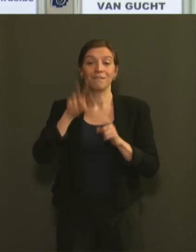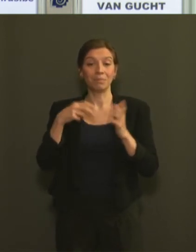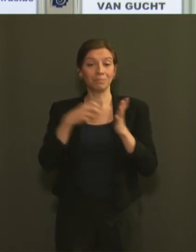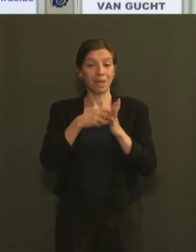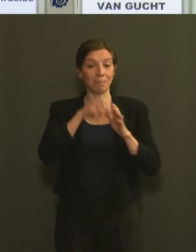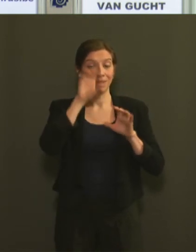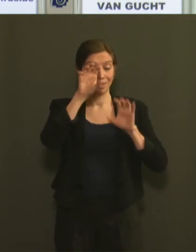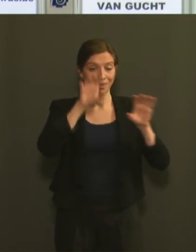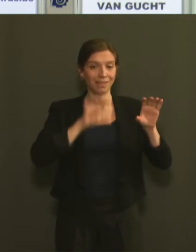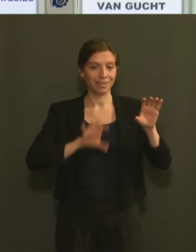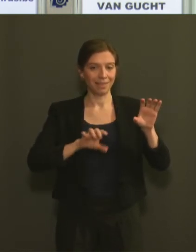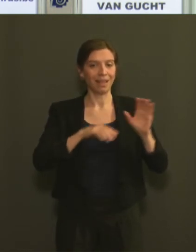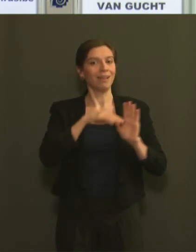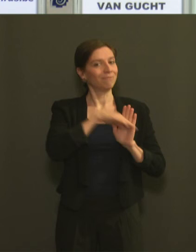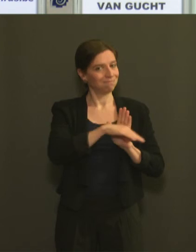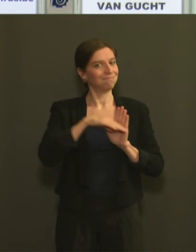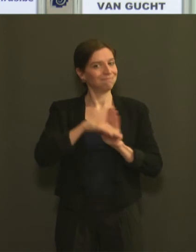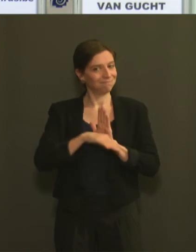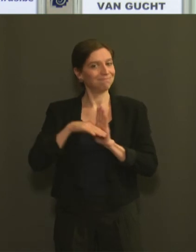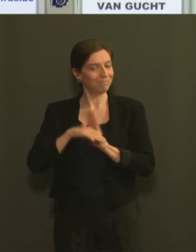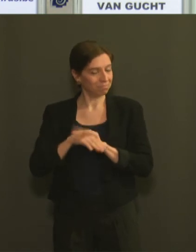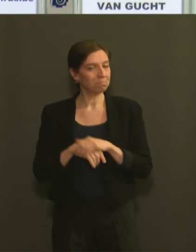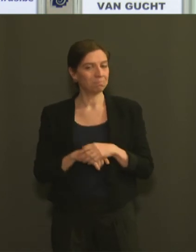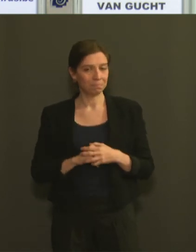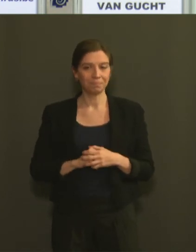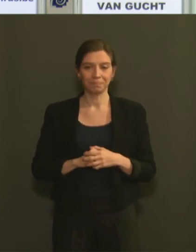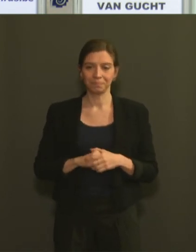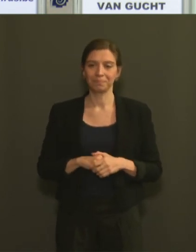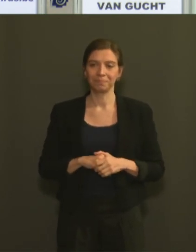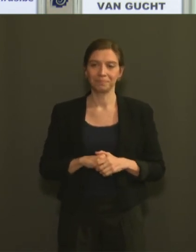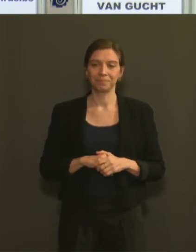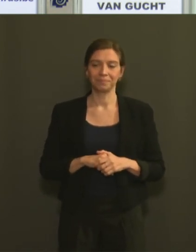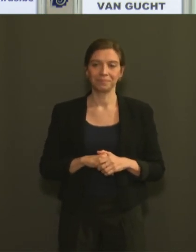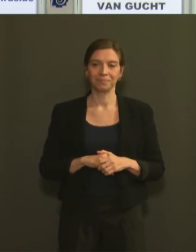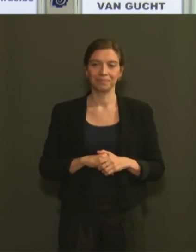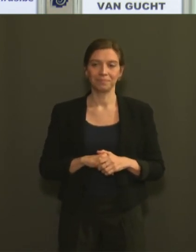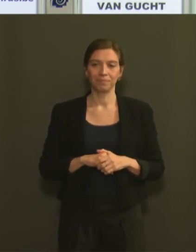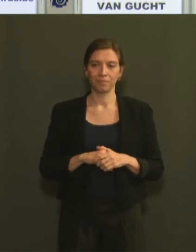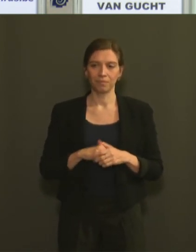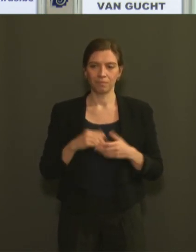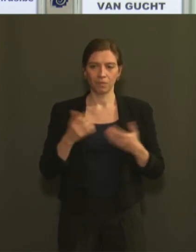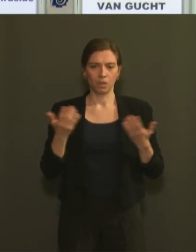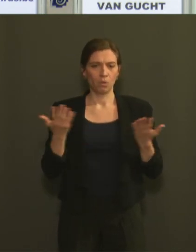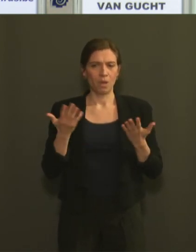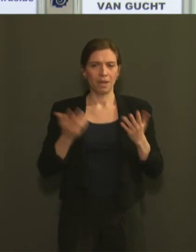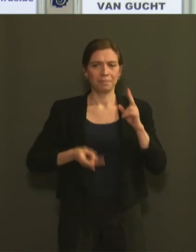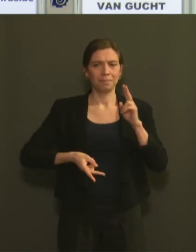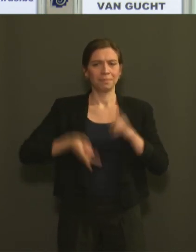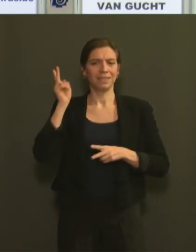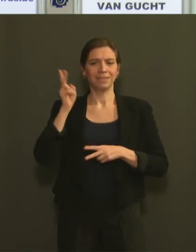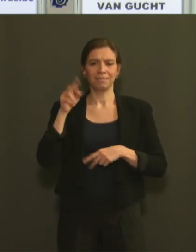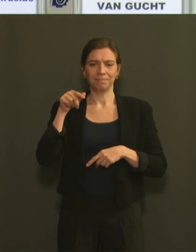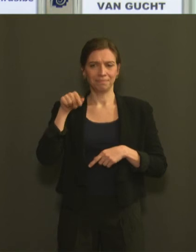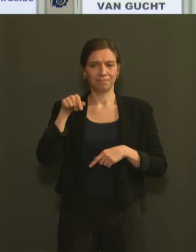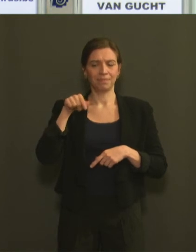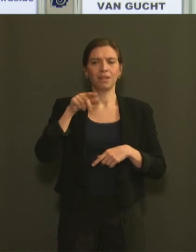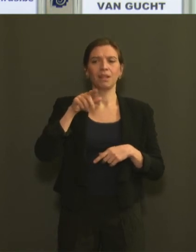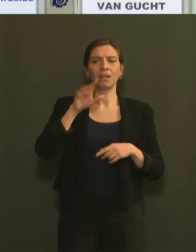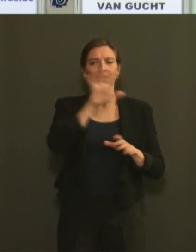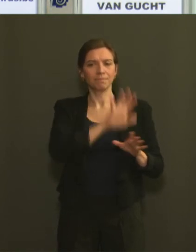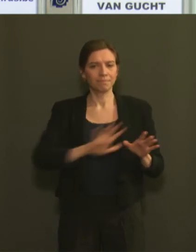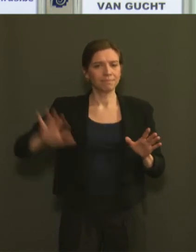absolue de saint nicolas à nanterre que vous leur tour australe